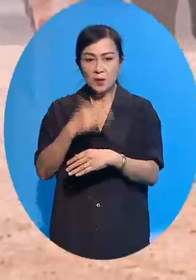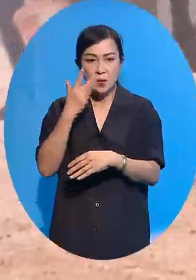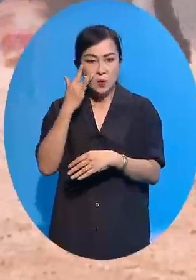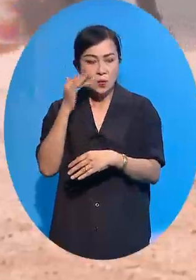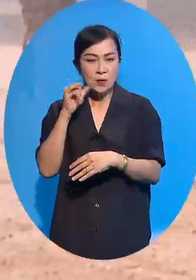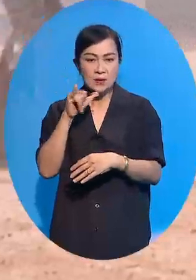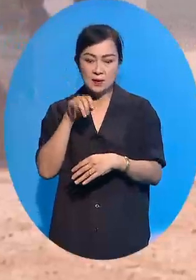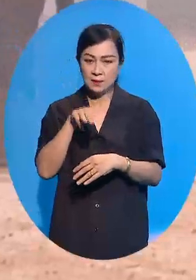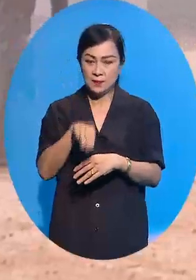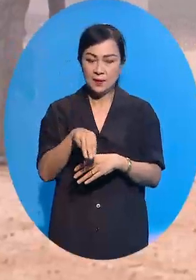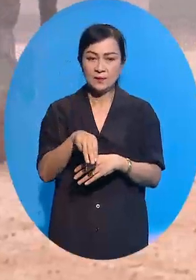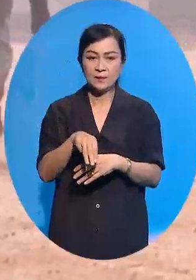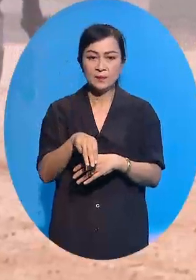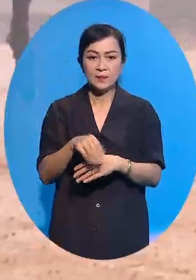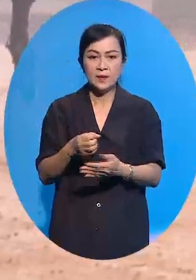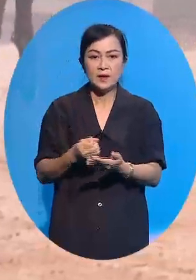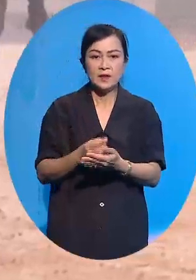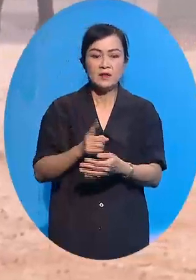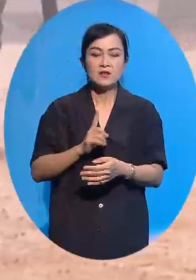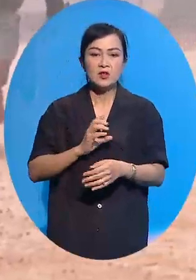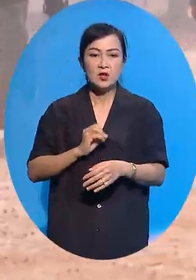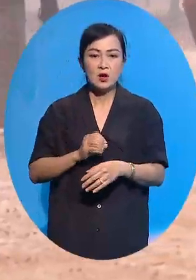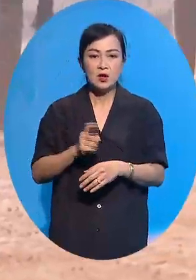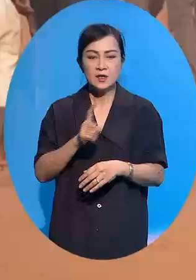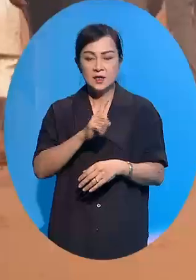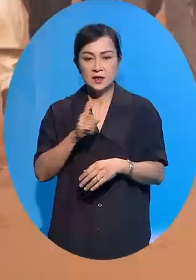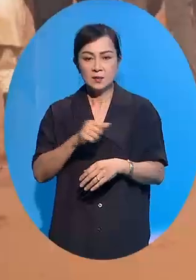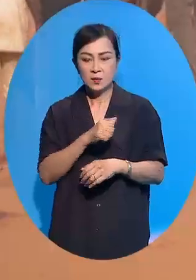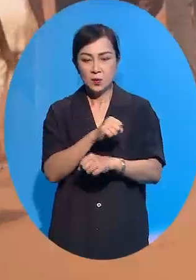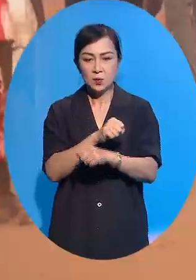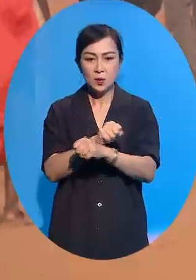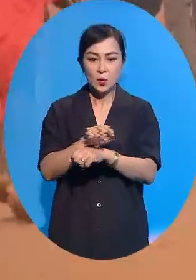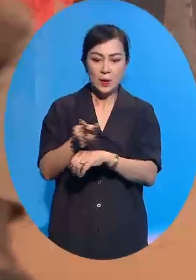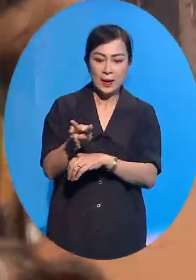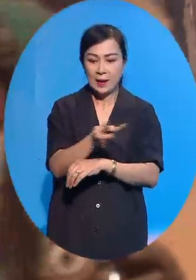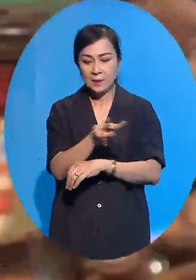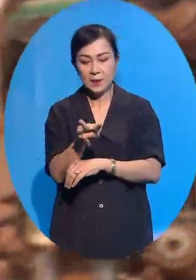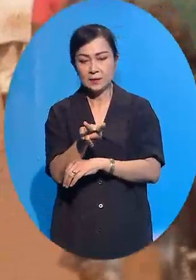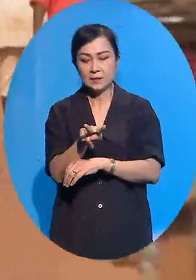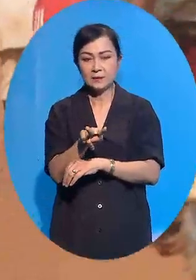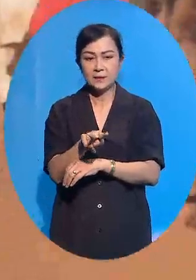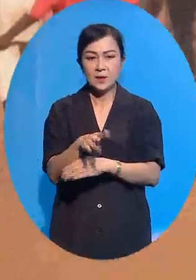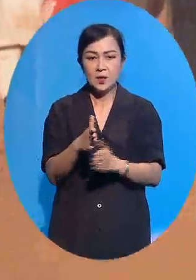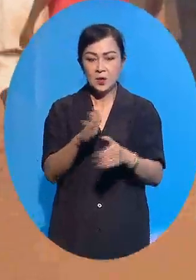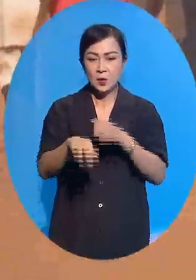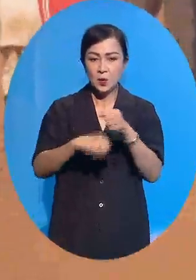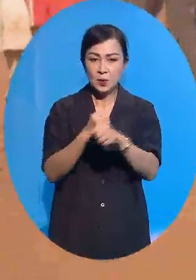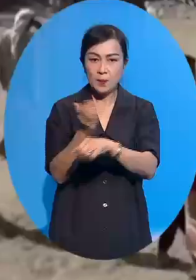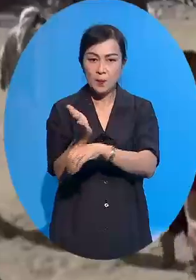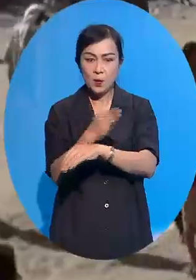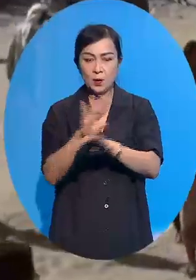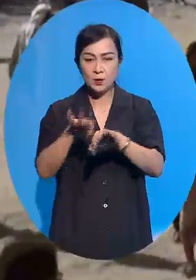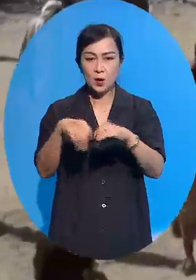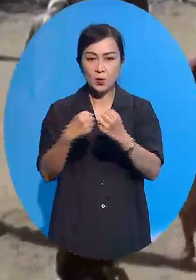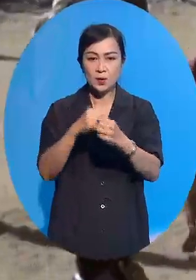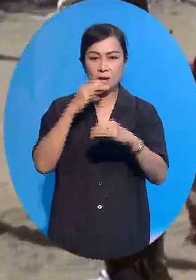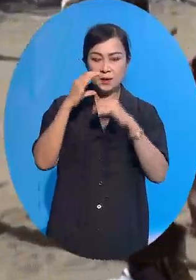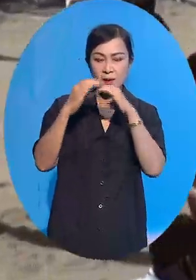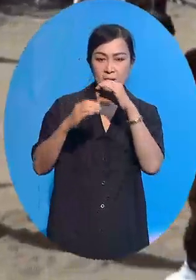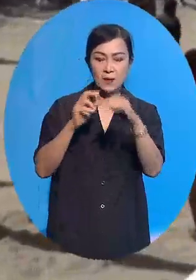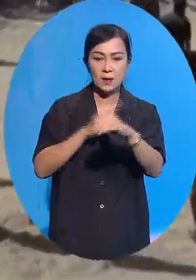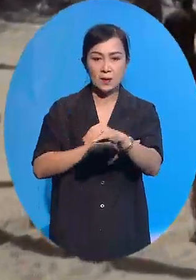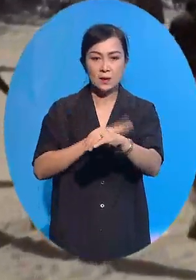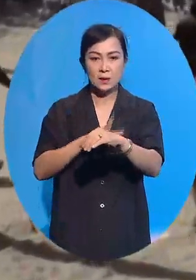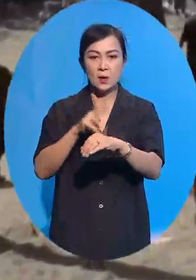tại Yemen, bao gồm việc trả tự do cho gần 900 tù nhân của cả hai bên. Nhiều năm qua, Oman đã tổ chức các cuộc đàm phán giữa lực